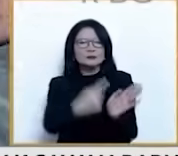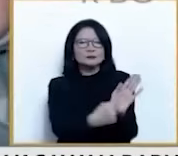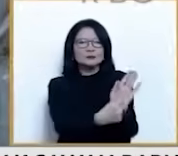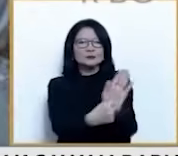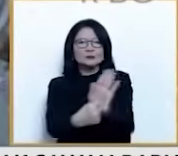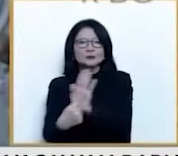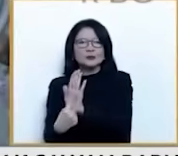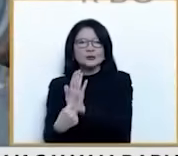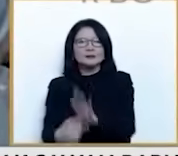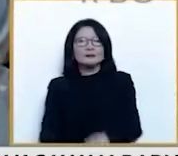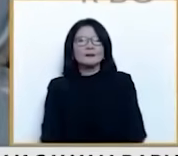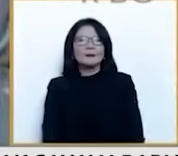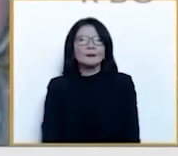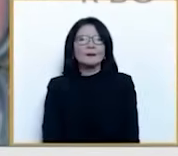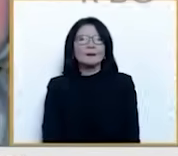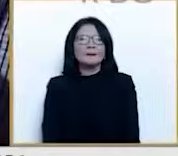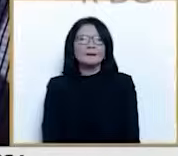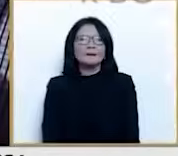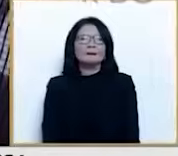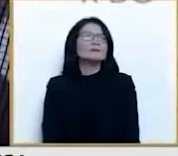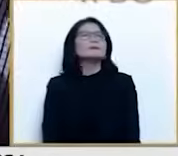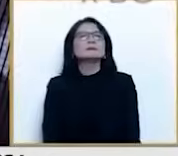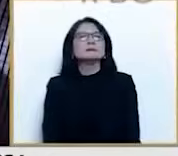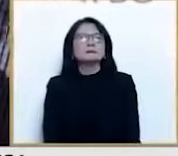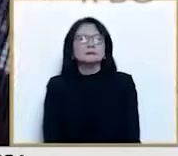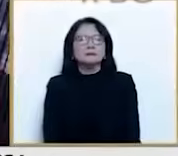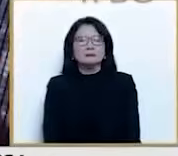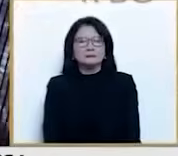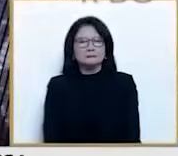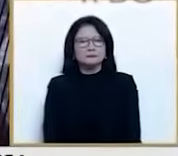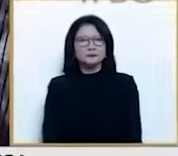kamera, ke hadirin dan juga kepada kami selaku moderator.